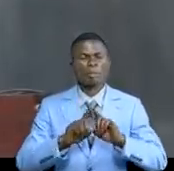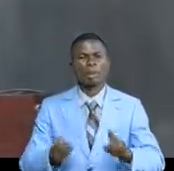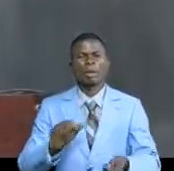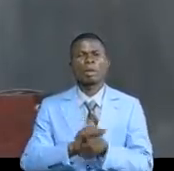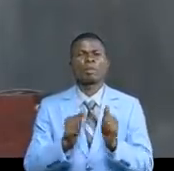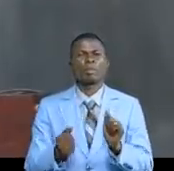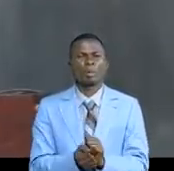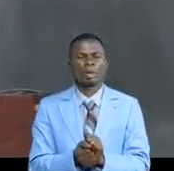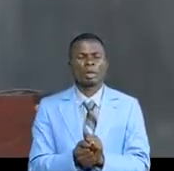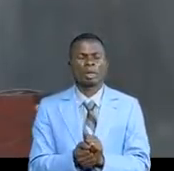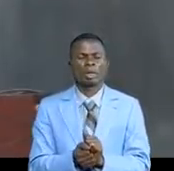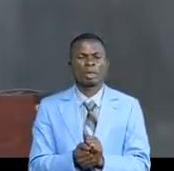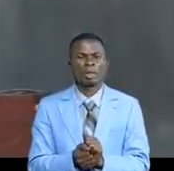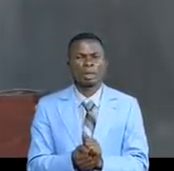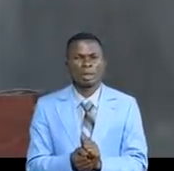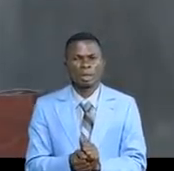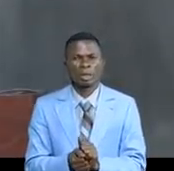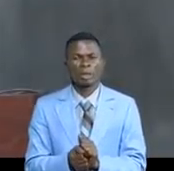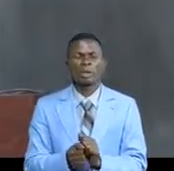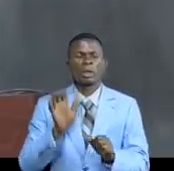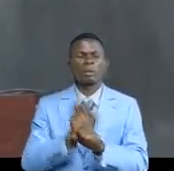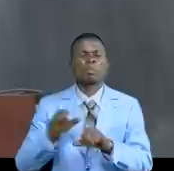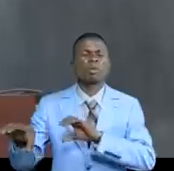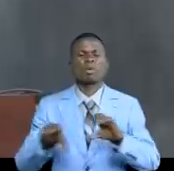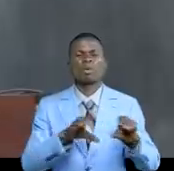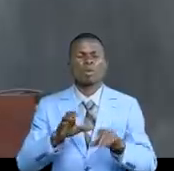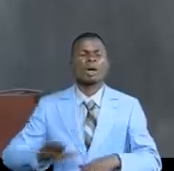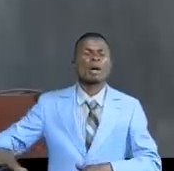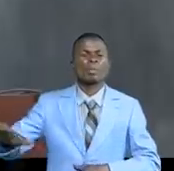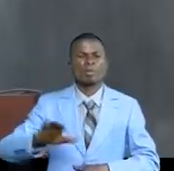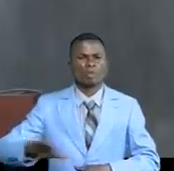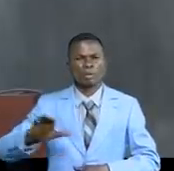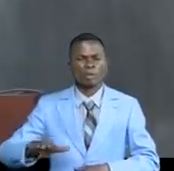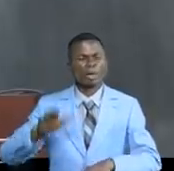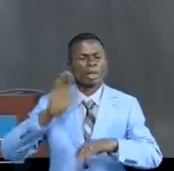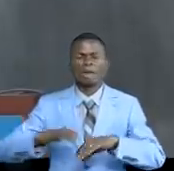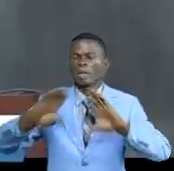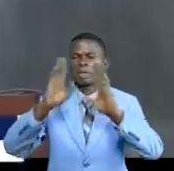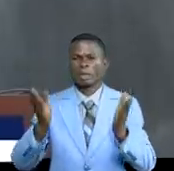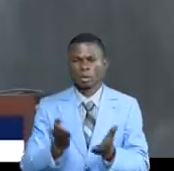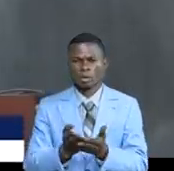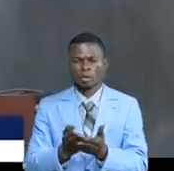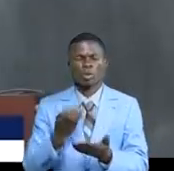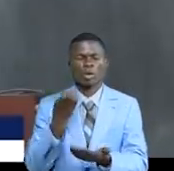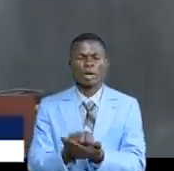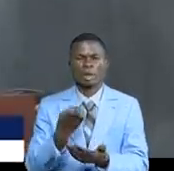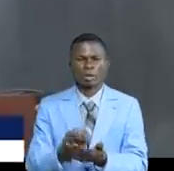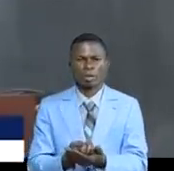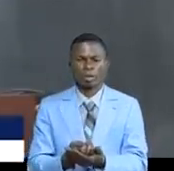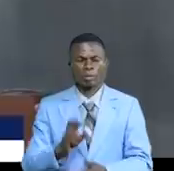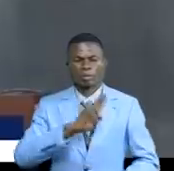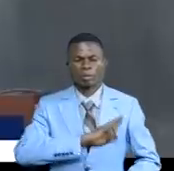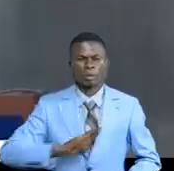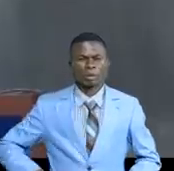plutôt un phénomène transnational qui frappe toutes les sociétés et toutes les économies. La